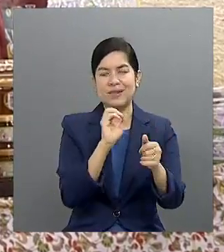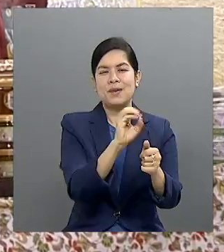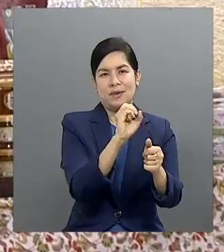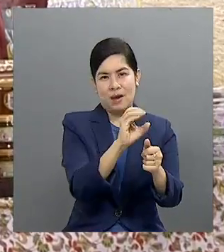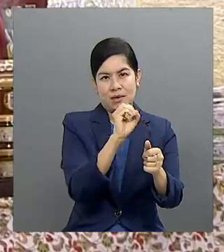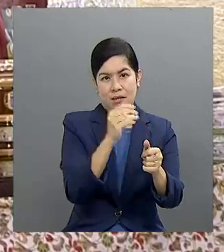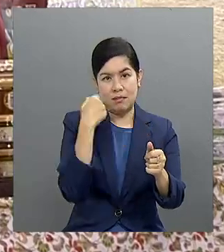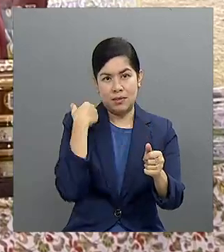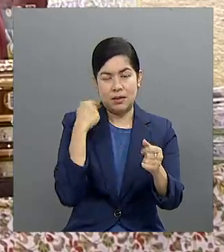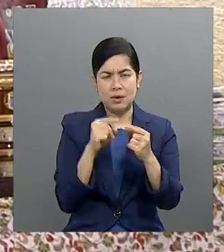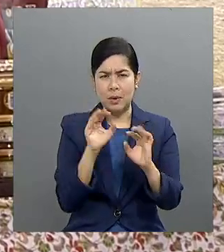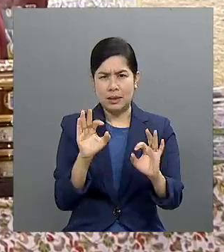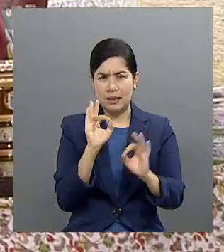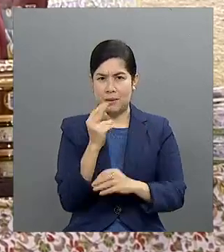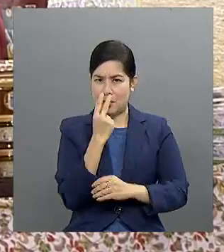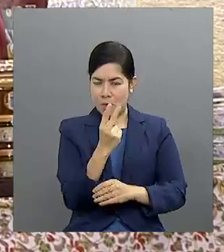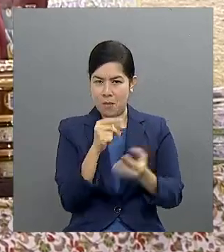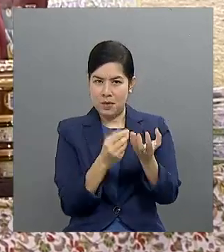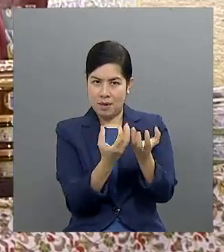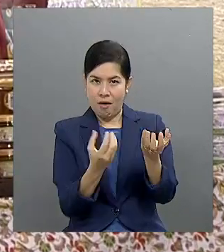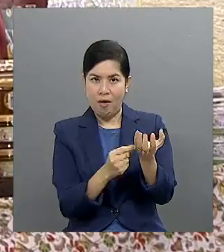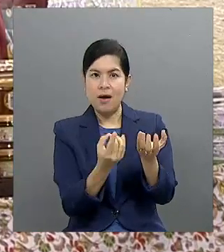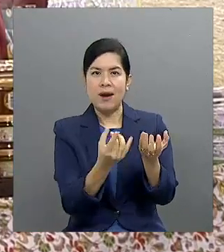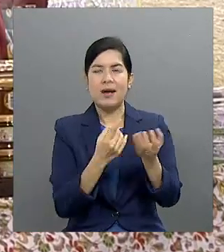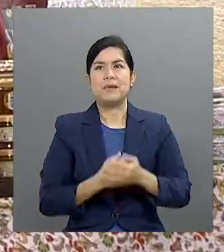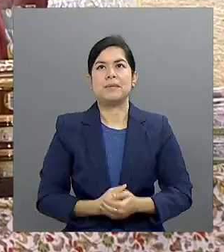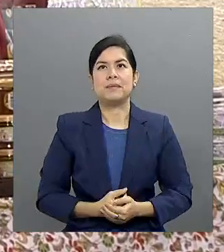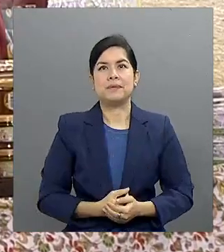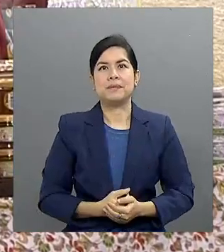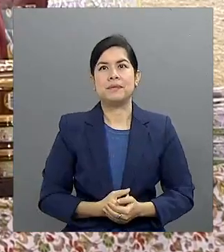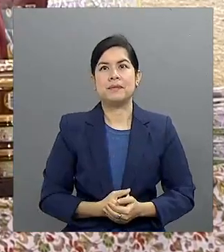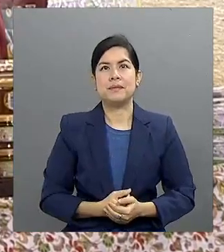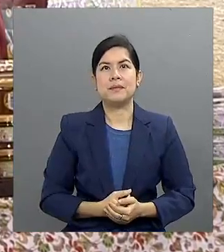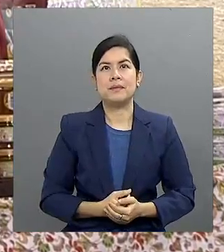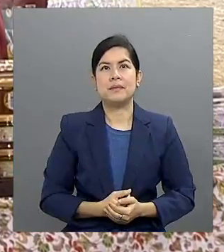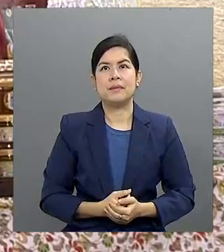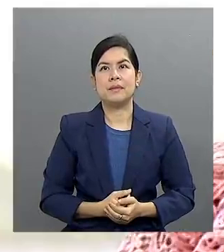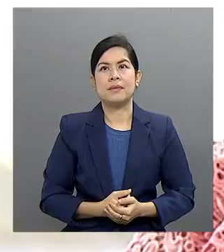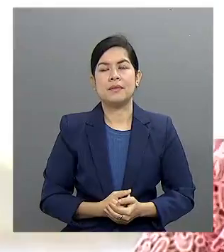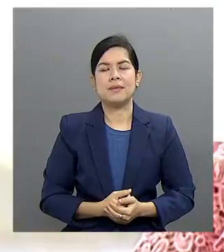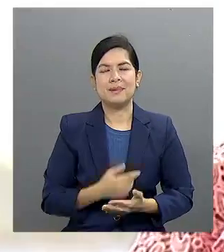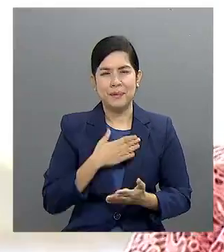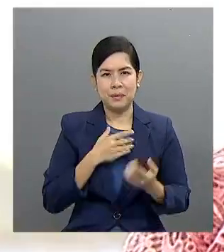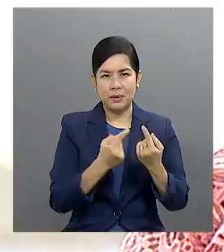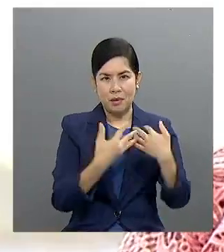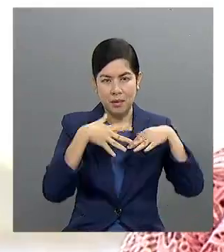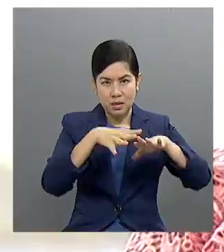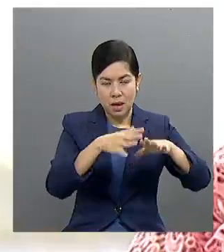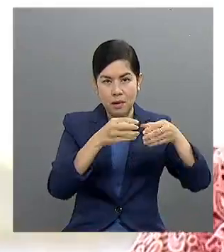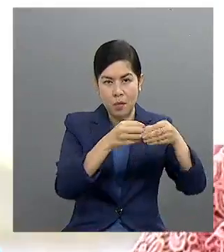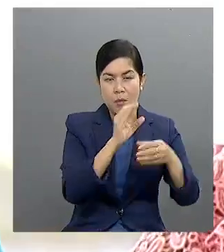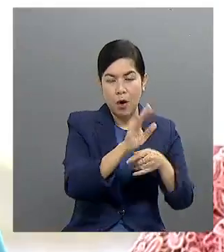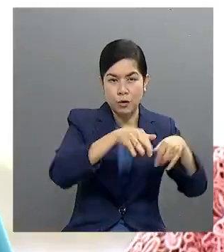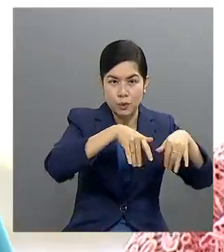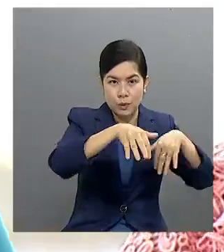กอะไรมาให้เราชิมบ้างคร ับยกเรื่องของอาหารนะคะเพราะว่าเราเชื่อมโยงกับตลาดชุมชนตลาดท่องเที่ยวด้วยนะคะในชุมช